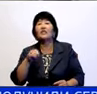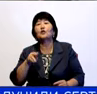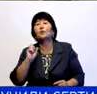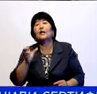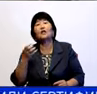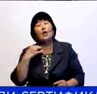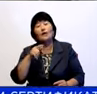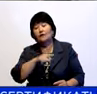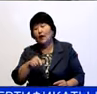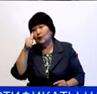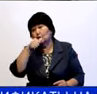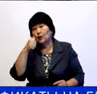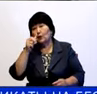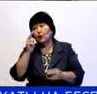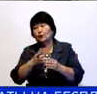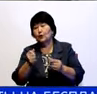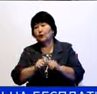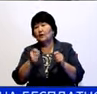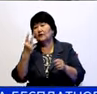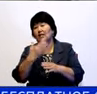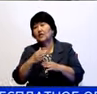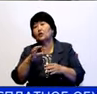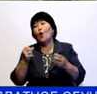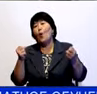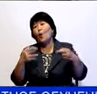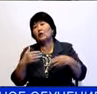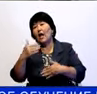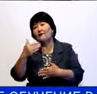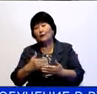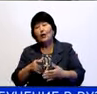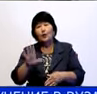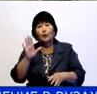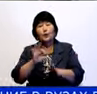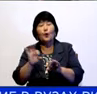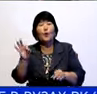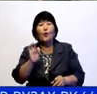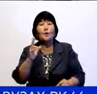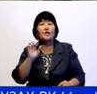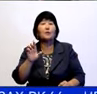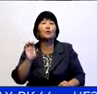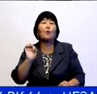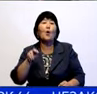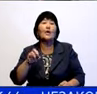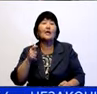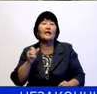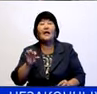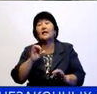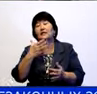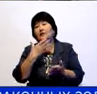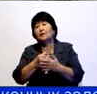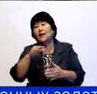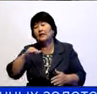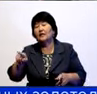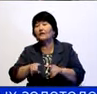К концу года планируется издать еще две части в онлайн-формате. В них будут рассказы о кибербуллинге, рассказы самих детей об